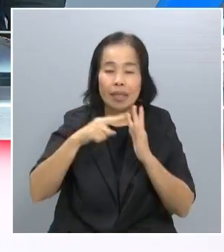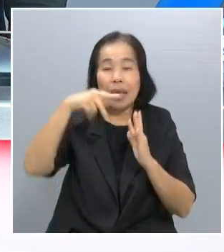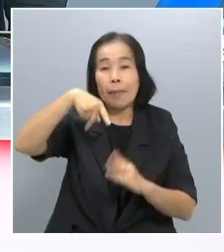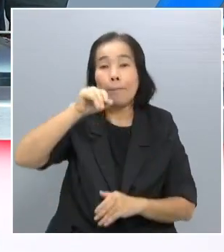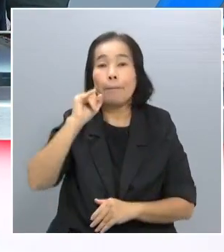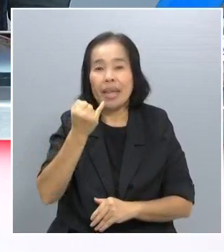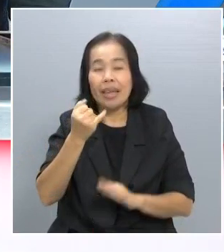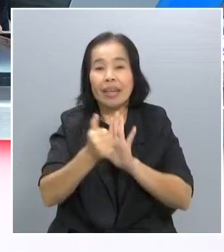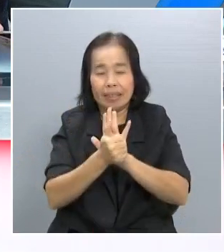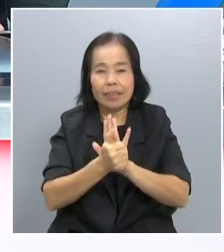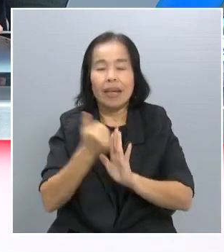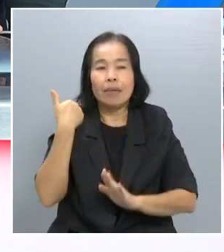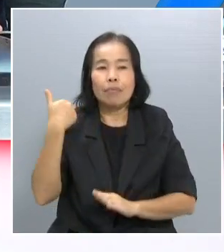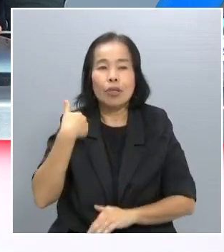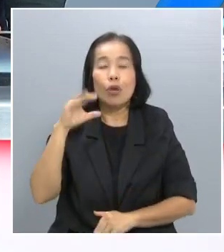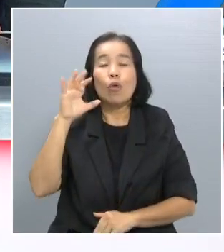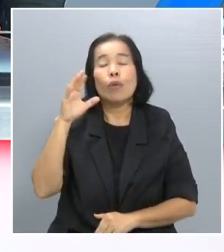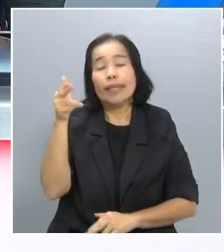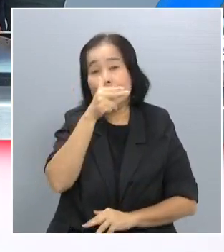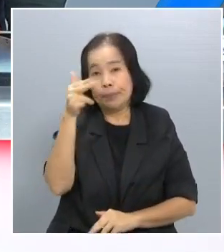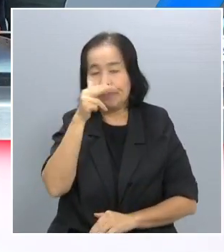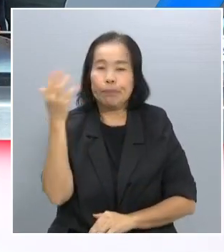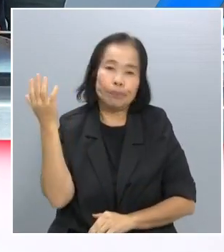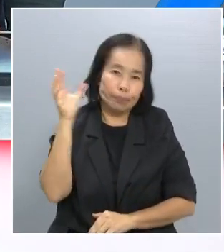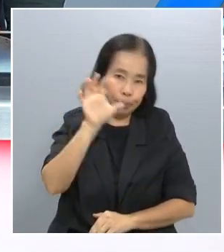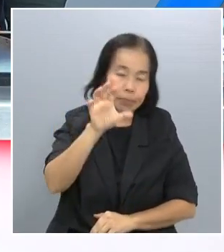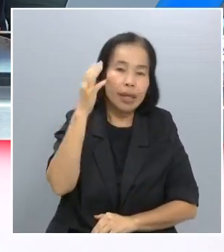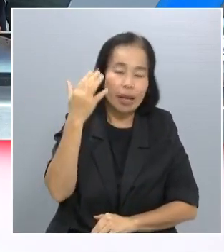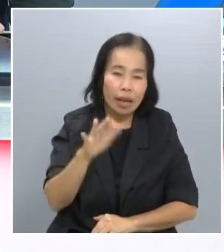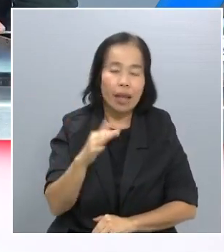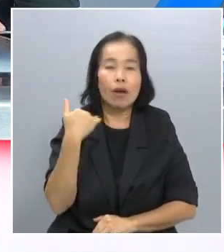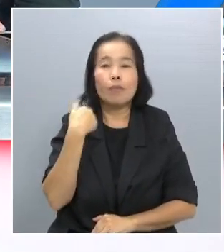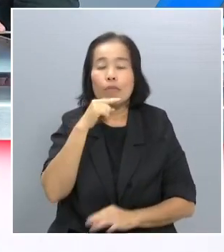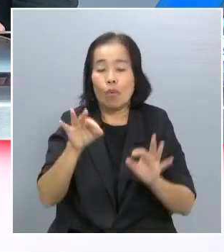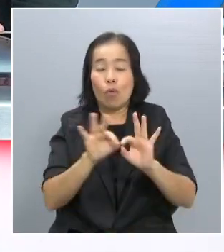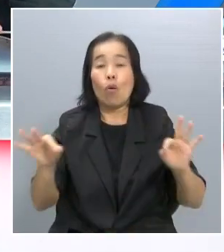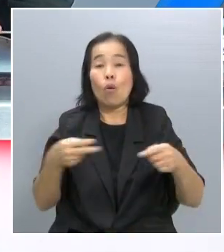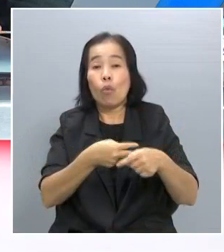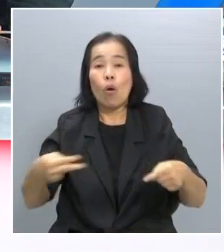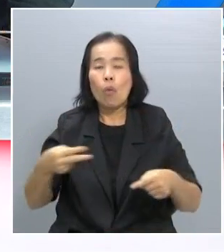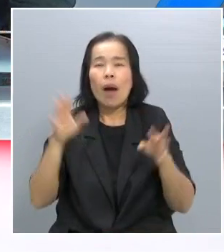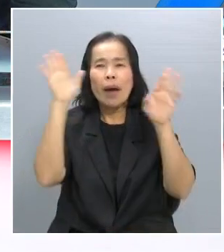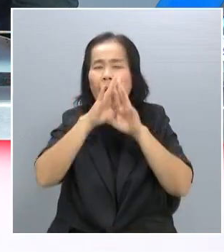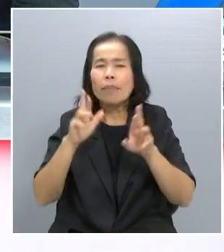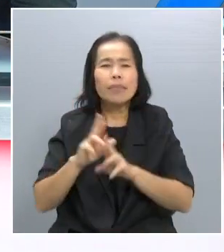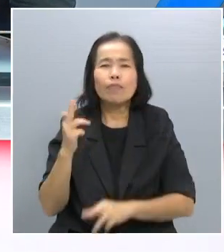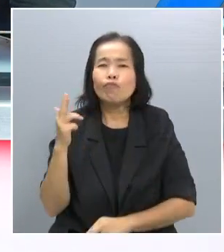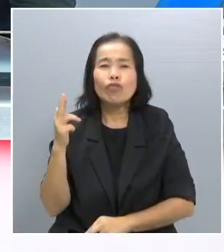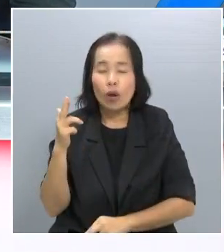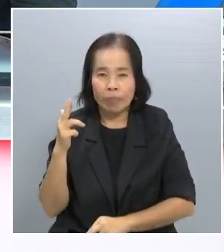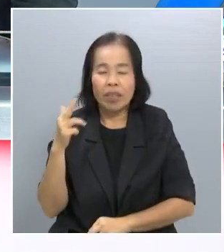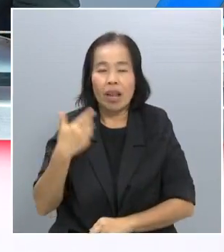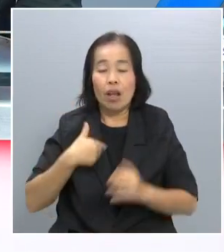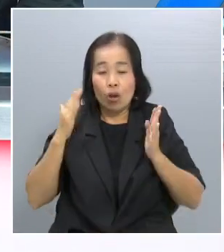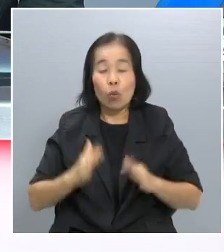าครับเขาที่มีการโพสต์คลิปนะฮะแล้วก็มีข้อความบอกว่ากำลังเป็นกระแสใน TikTok เลยคนโพสต์เป็นคนจีนมั้งอยากรู้ส